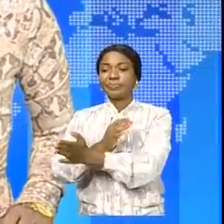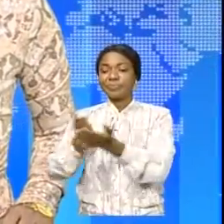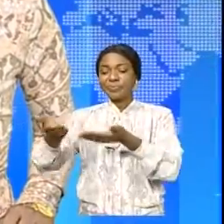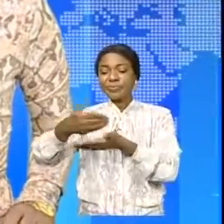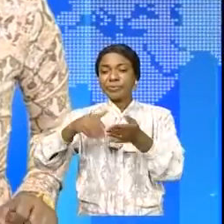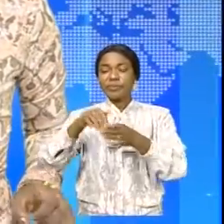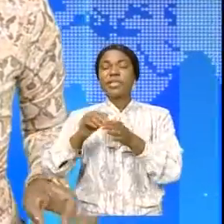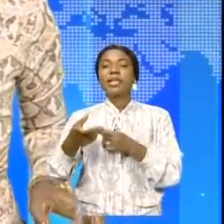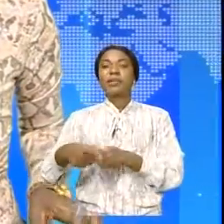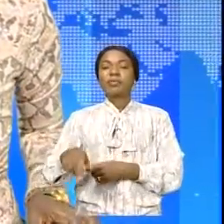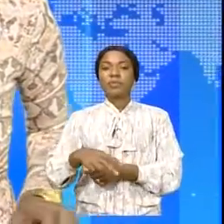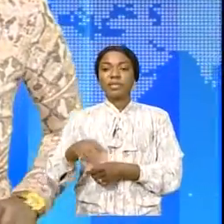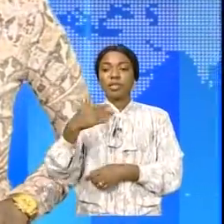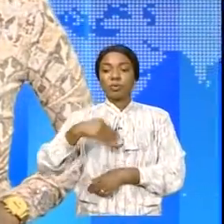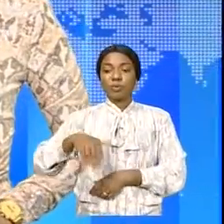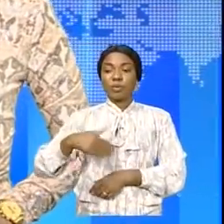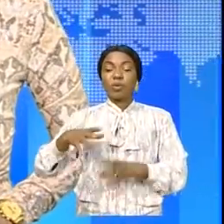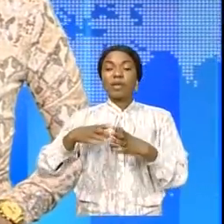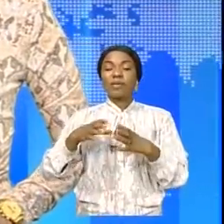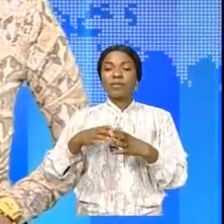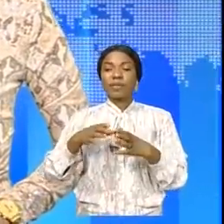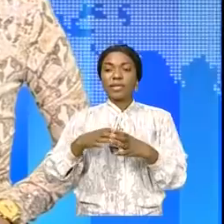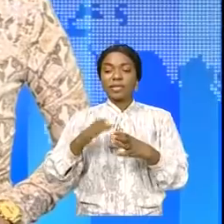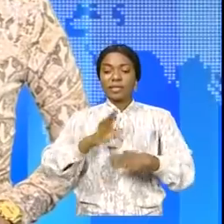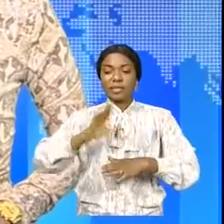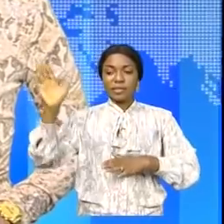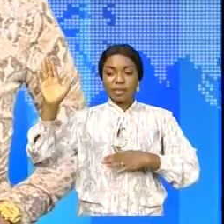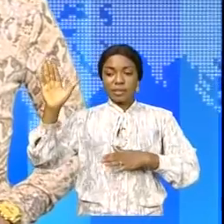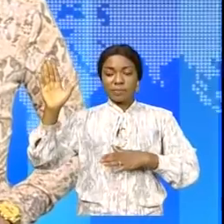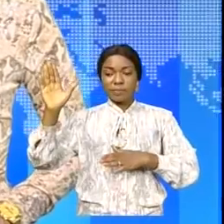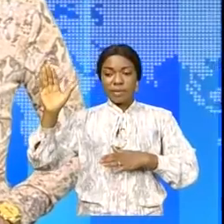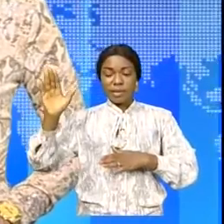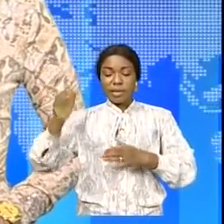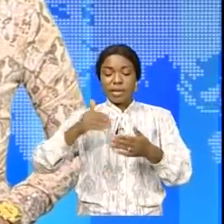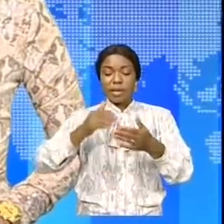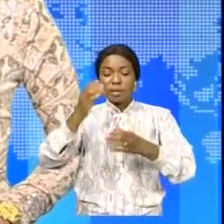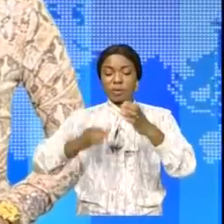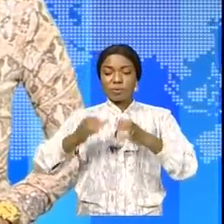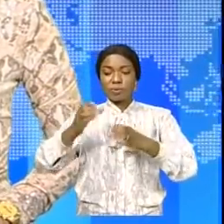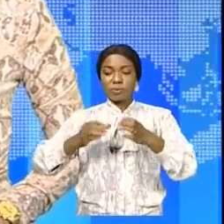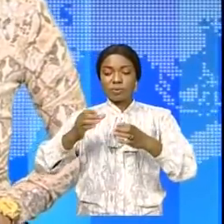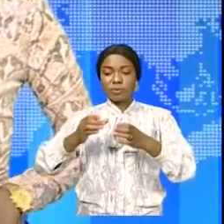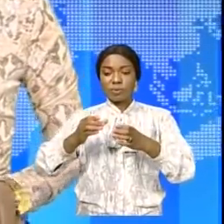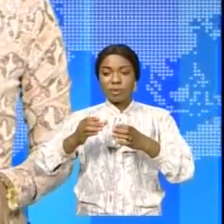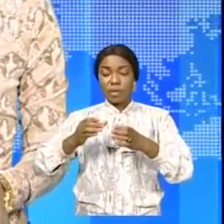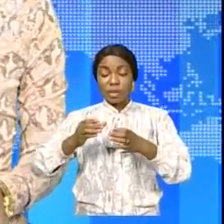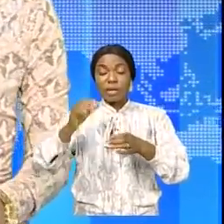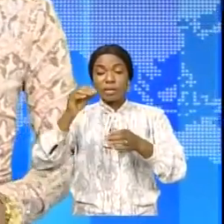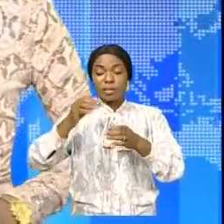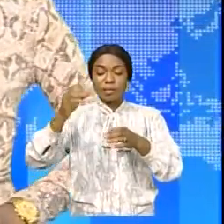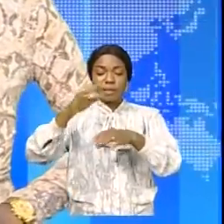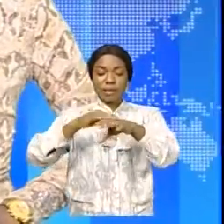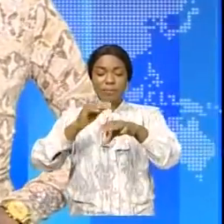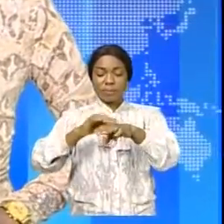Retour dans la province du Kwilu avec la prestation des serments au barreau près la cour d'appel du Kwilu. La cérémonie a eu lieu à